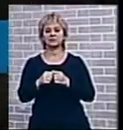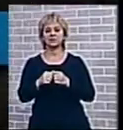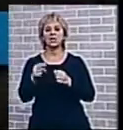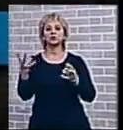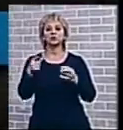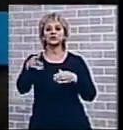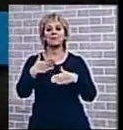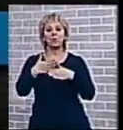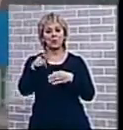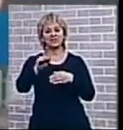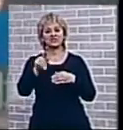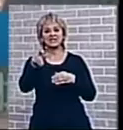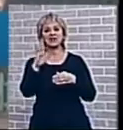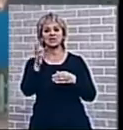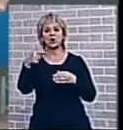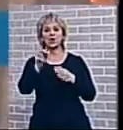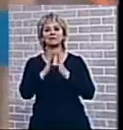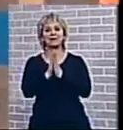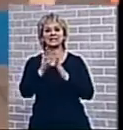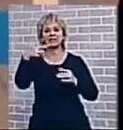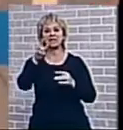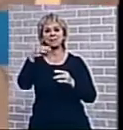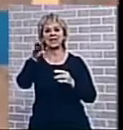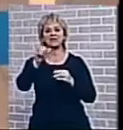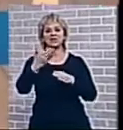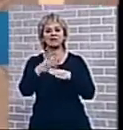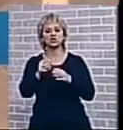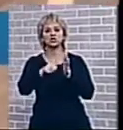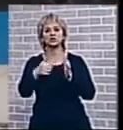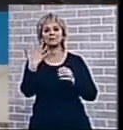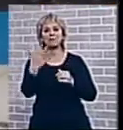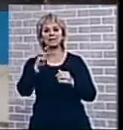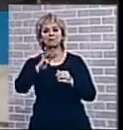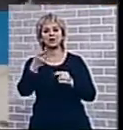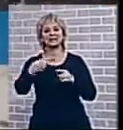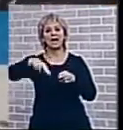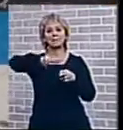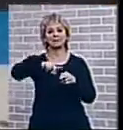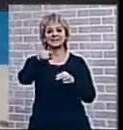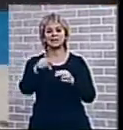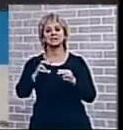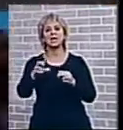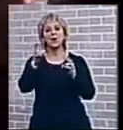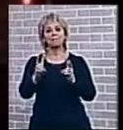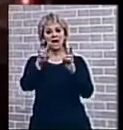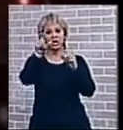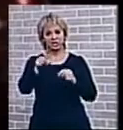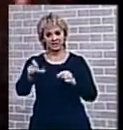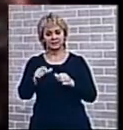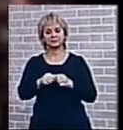Нужна федеральная помощь. Василий Голубев попросил Дмитрия Медведева выделить 605 миллионов на компенсации погорельцам.